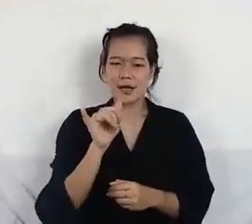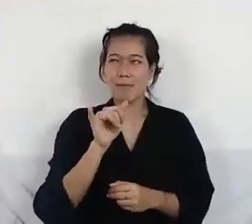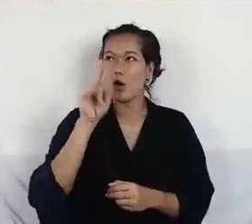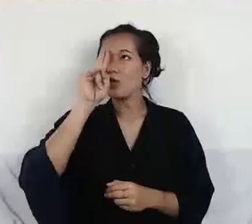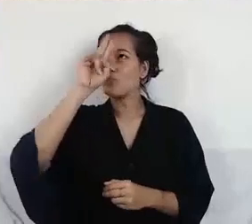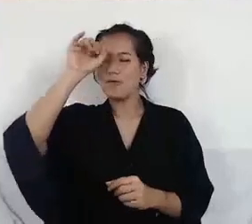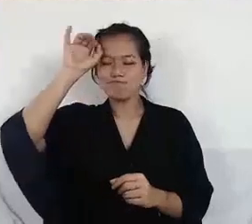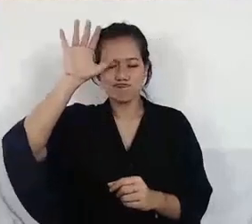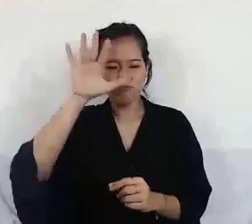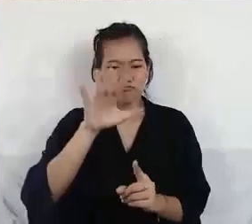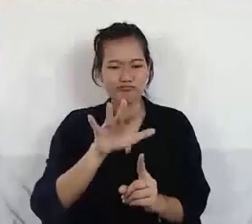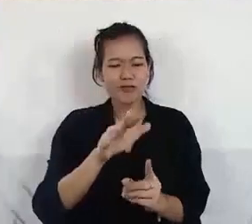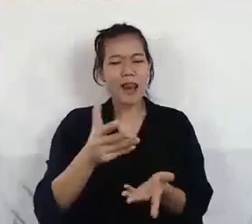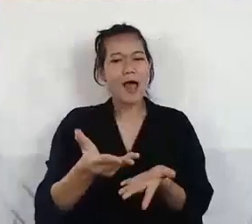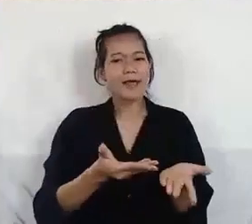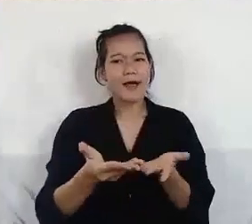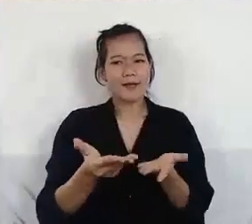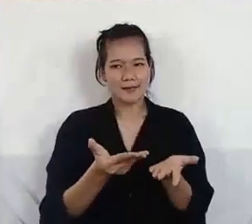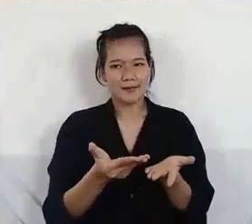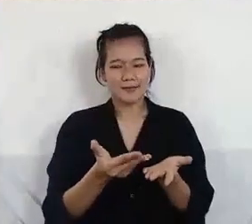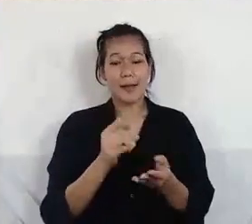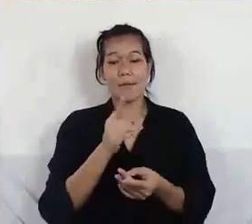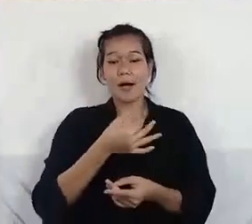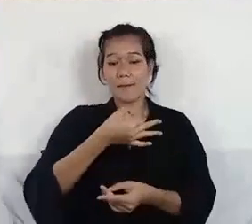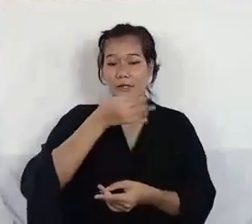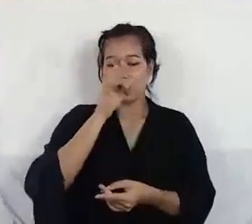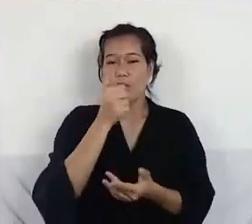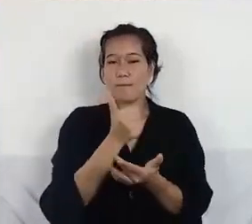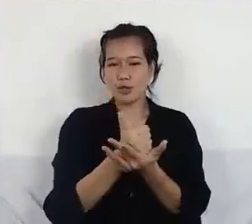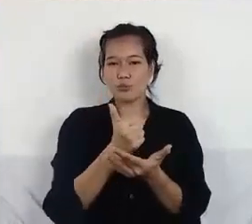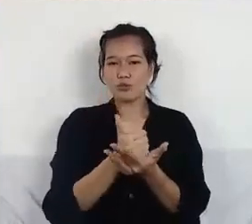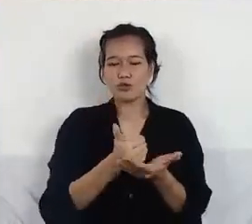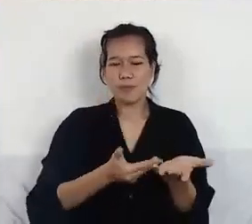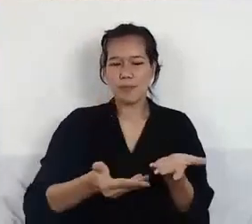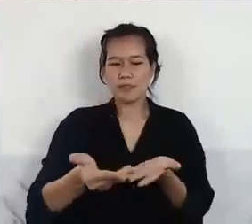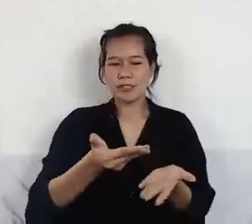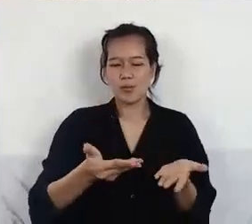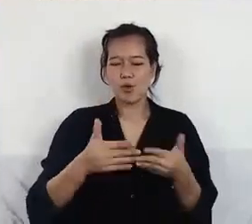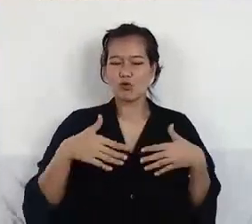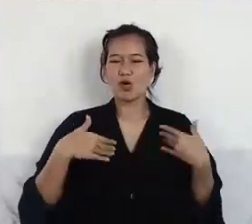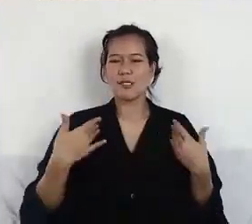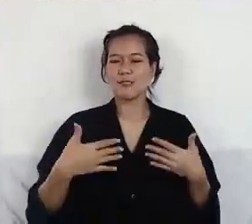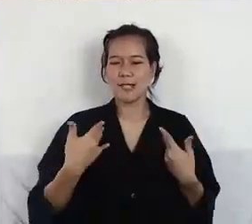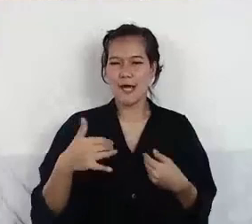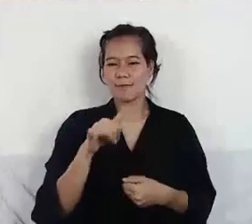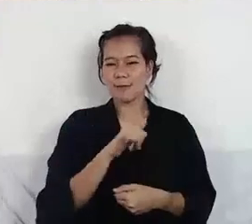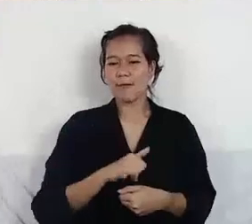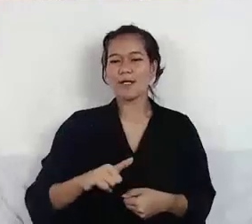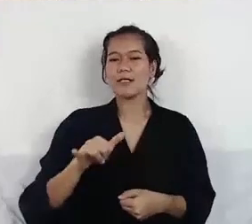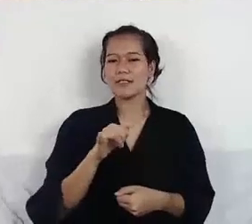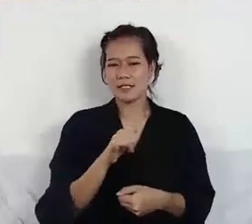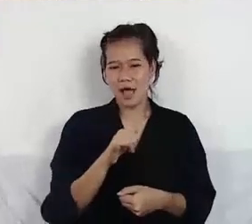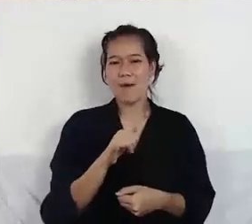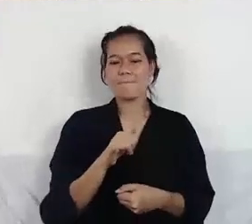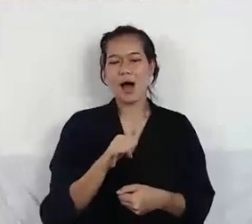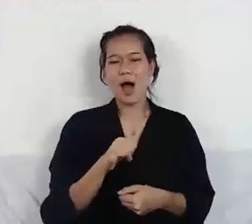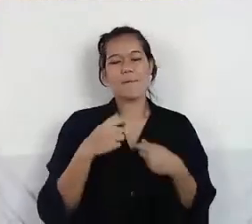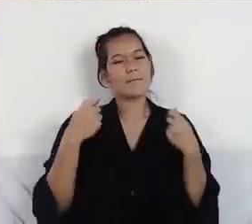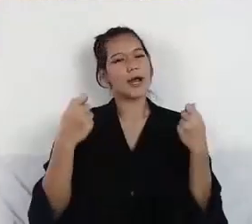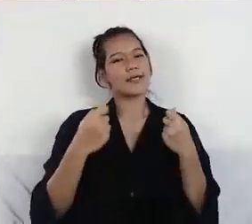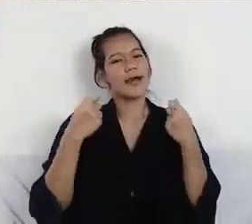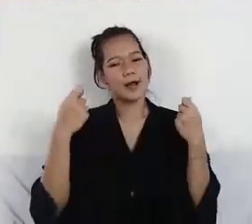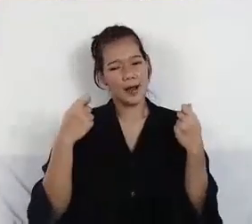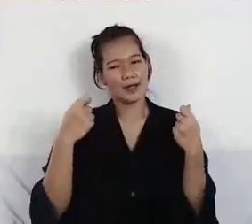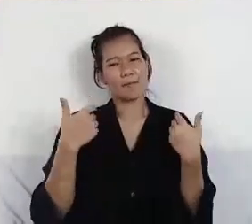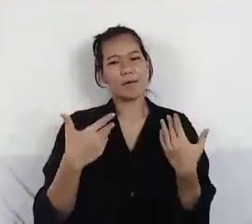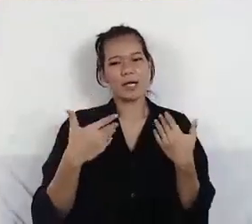Tuhan. Sehingga perjamuan kudus ini benar-benar menjadi perjamuan sukacita, di mana kami bersama-sama merayakan